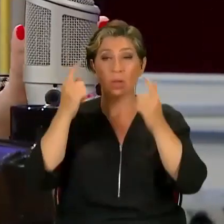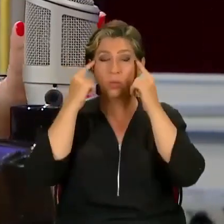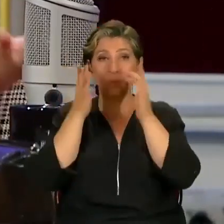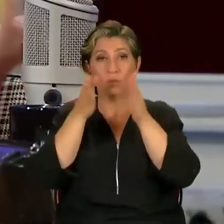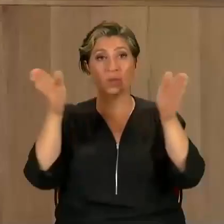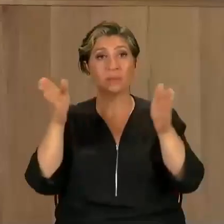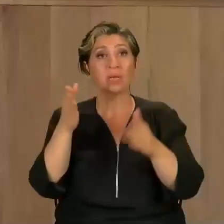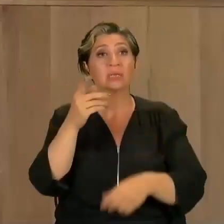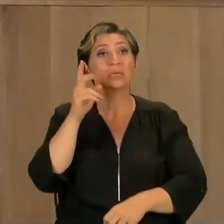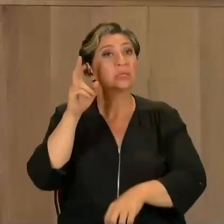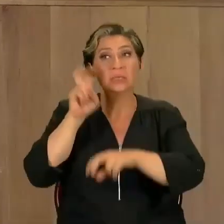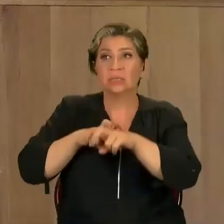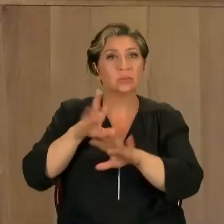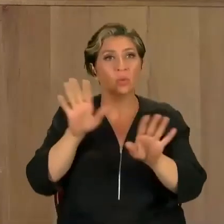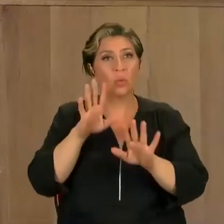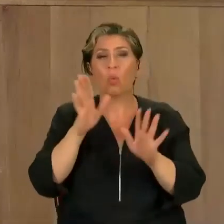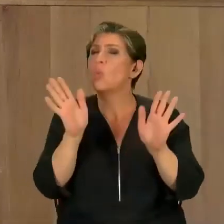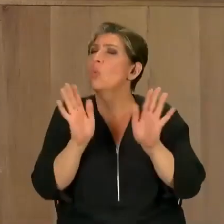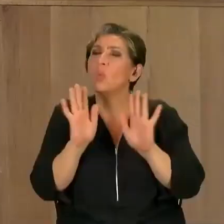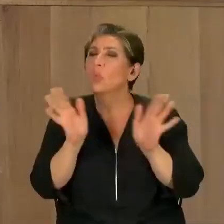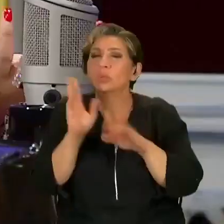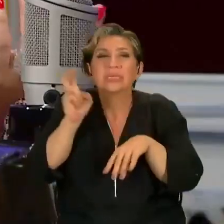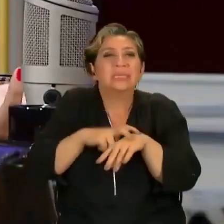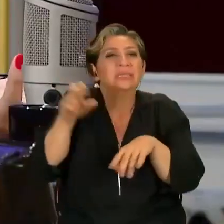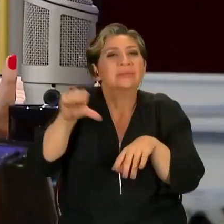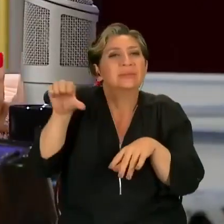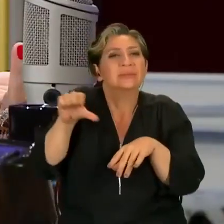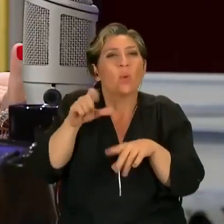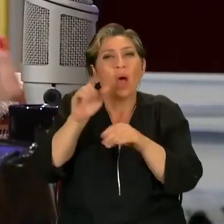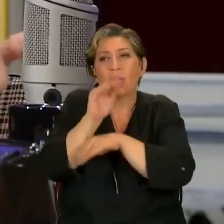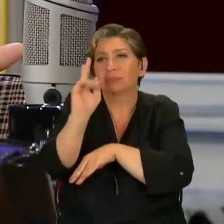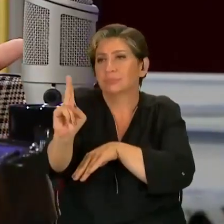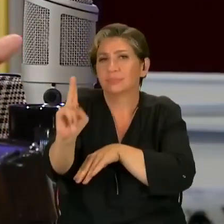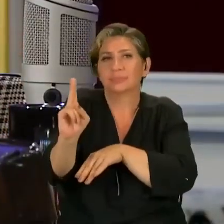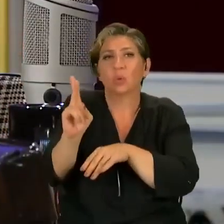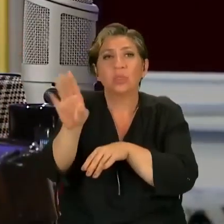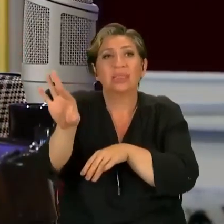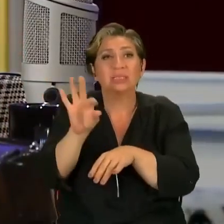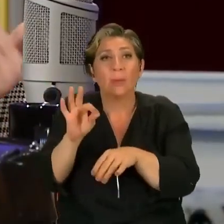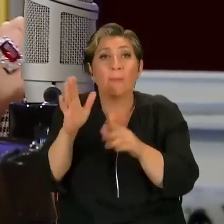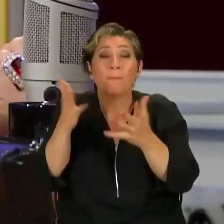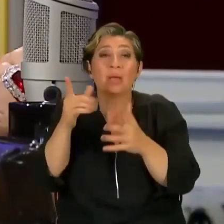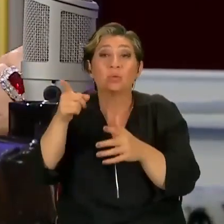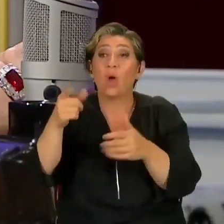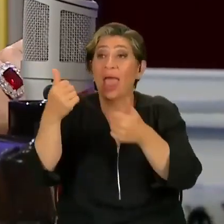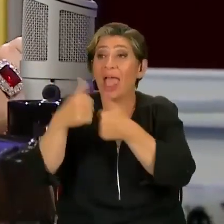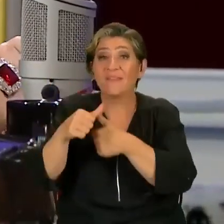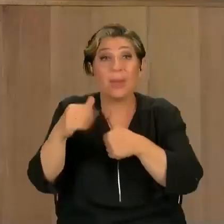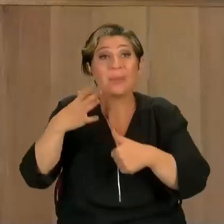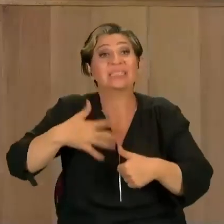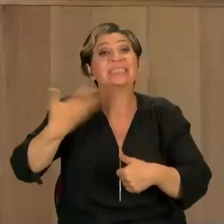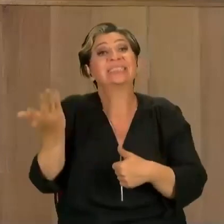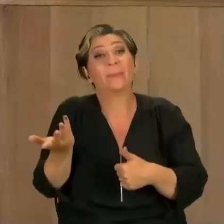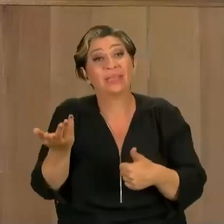ufku geniş ama bir adamdı. Ama kim duymuyorsunuz hiç, ona anlatışınız? Yani duyamam ki, o onun hayatıydı, onun tercihiydi. Belki o da öyle